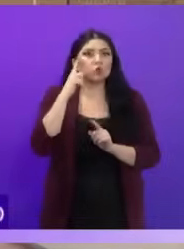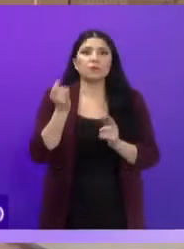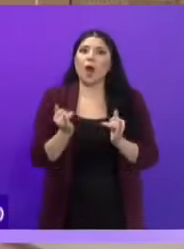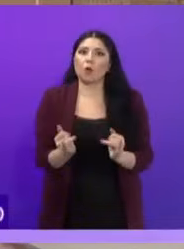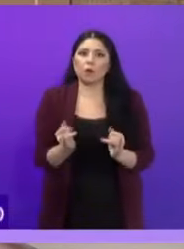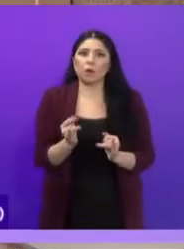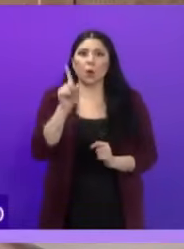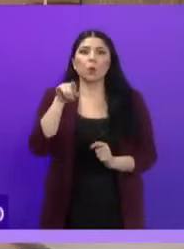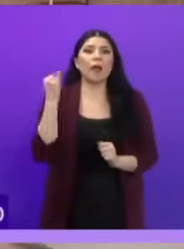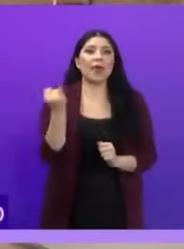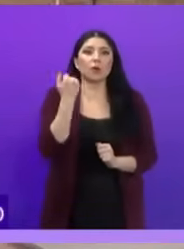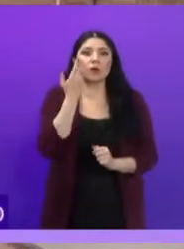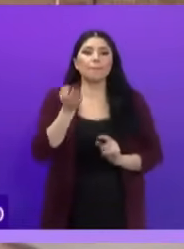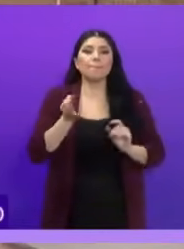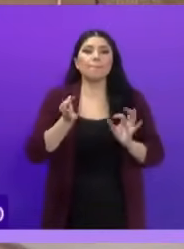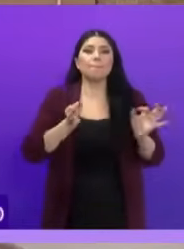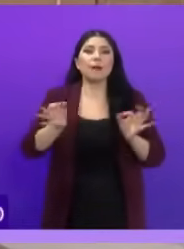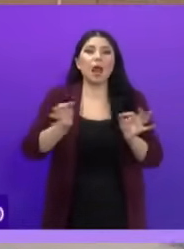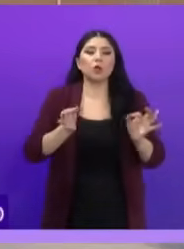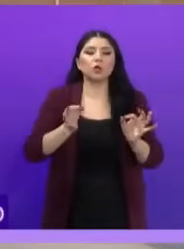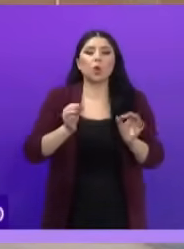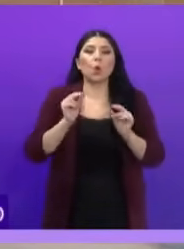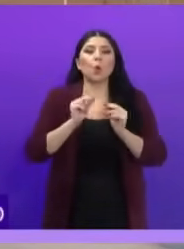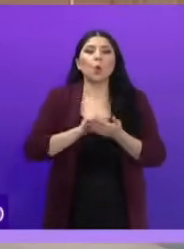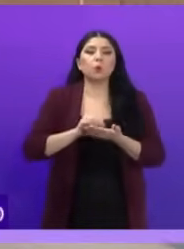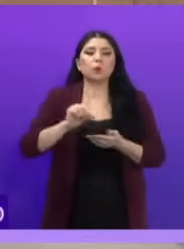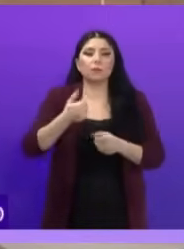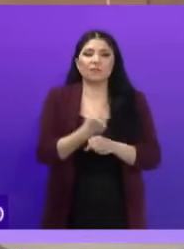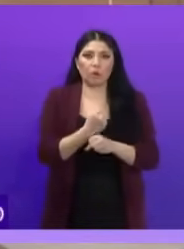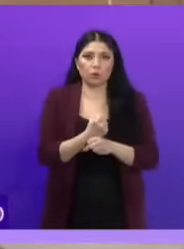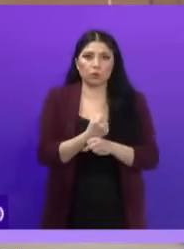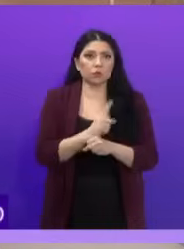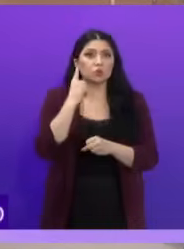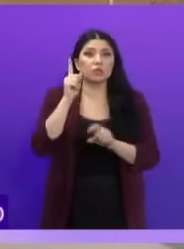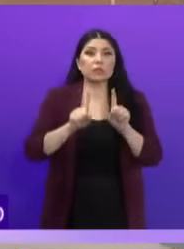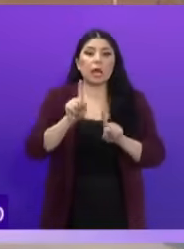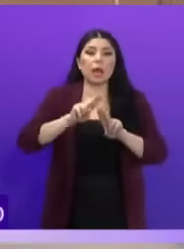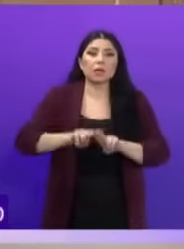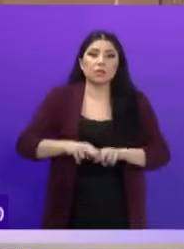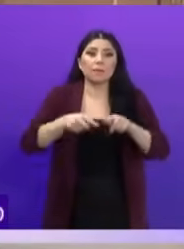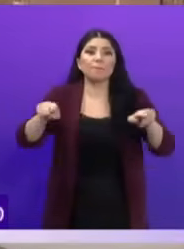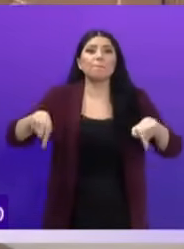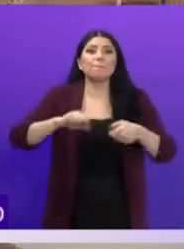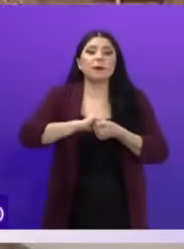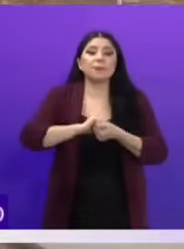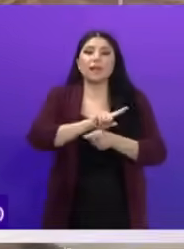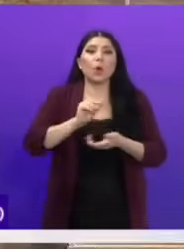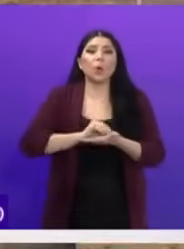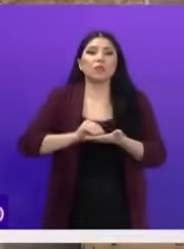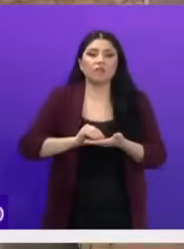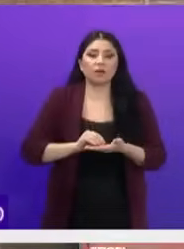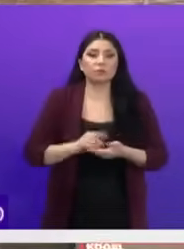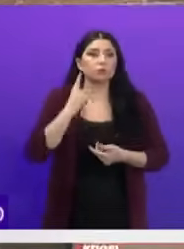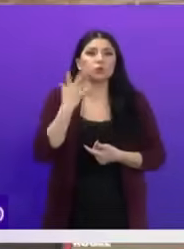în luna ianuarie, când planurile de cultură trebuie făcute, nu știm dacă trebuie să lăsăm teren necultivat. Va exista o derogare sau nu?